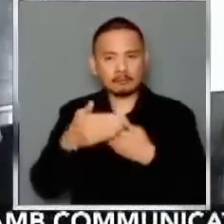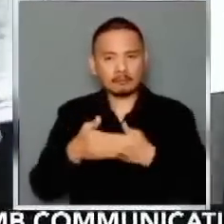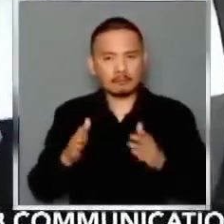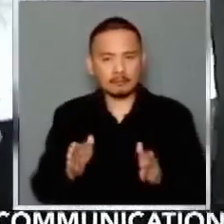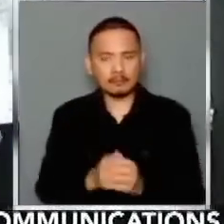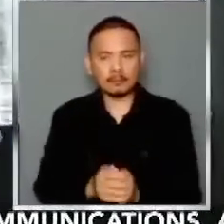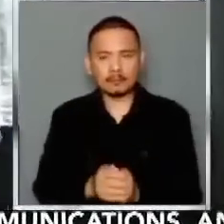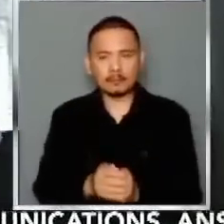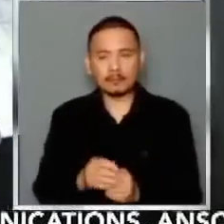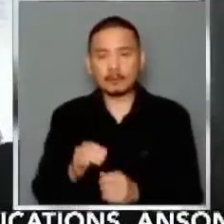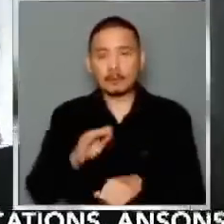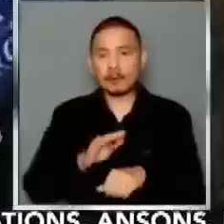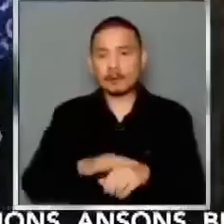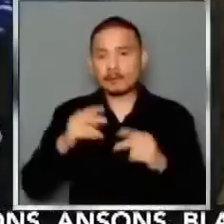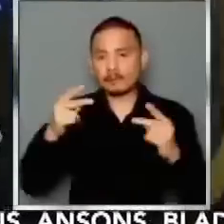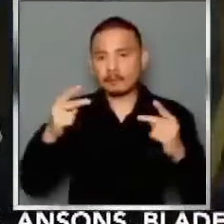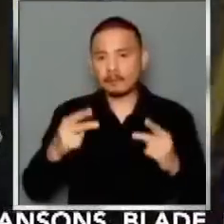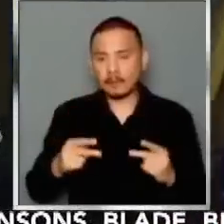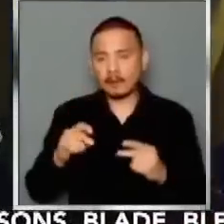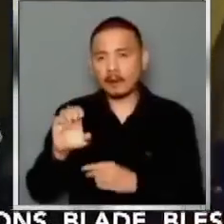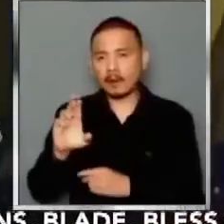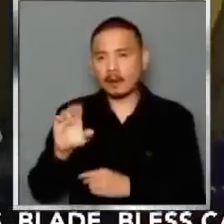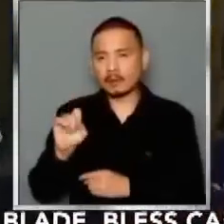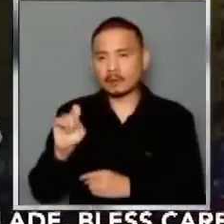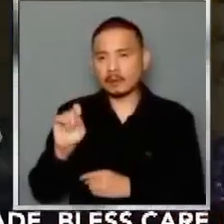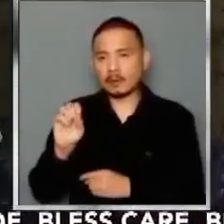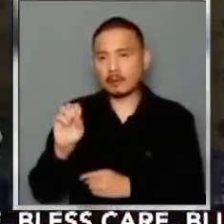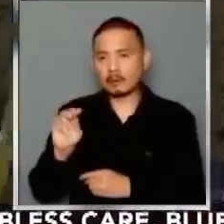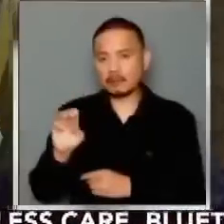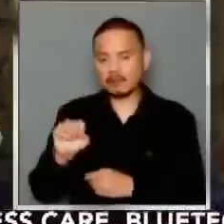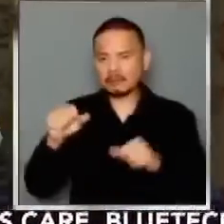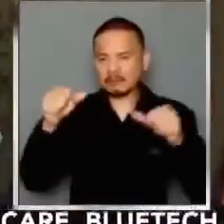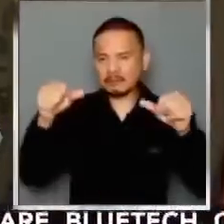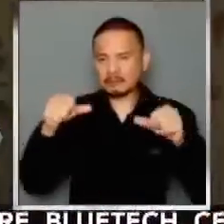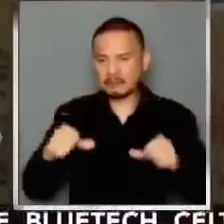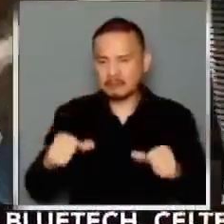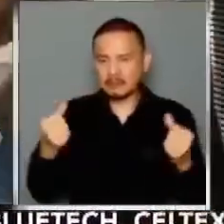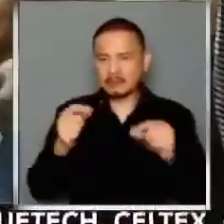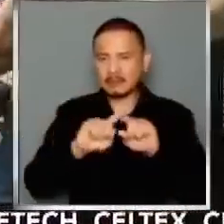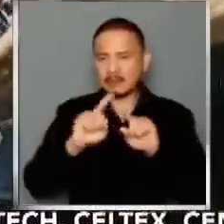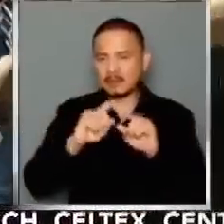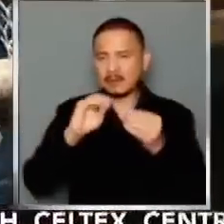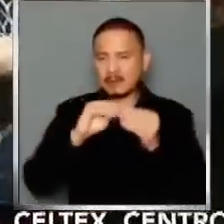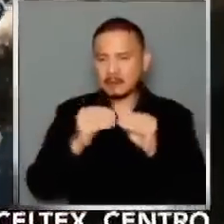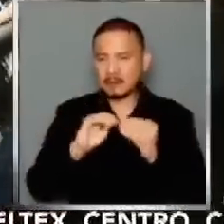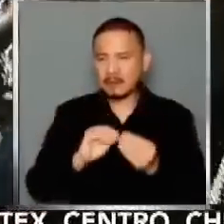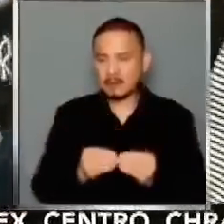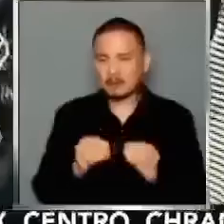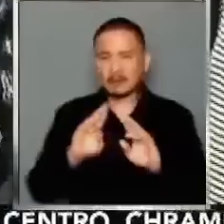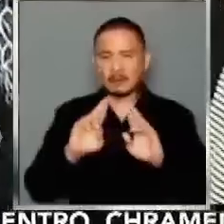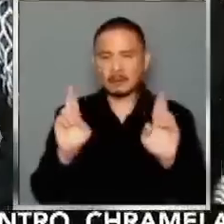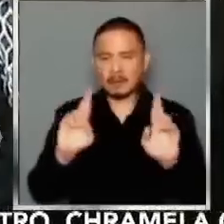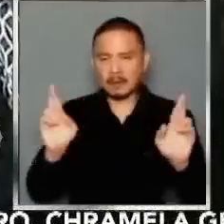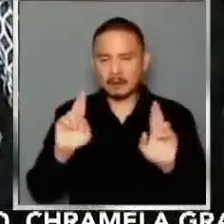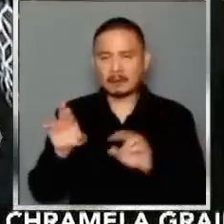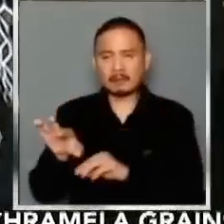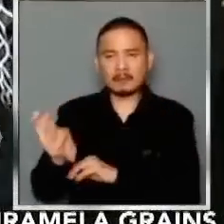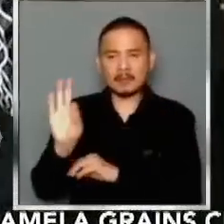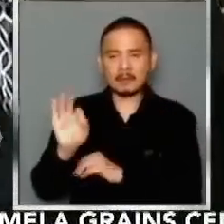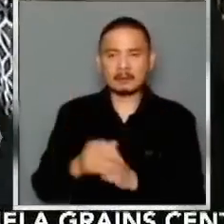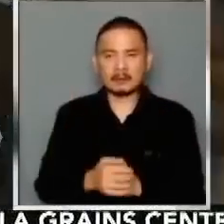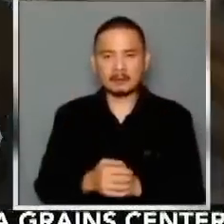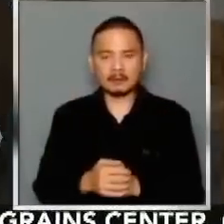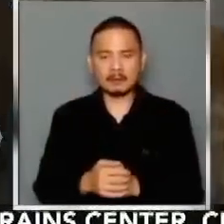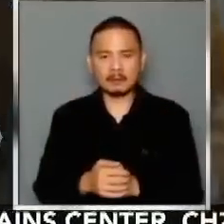media pages ng customs ang container numbers na ready for pickup na kaya dinagsa ng mga kaanak na